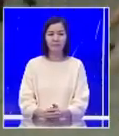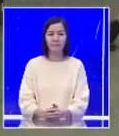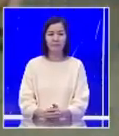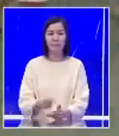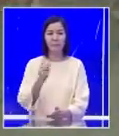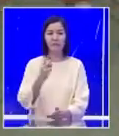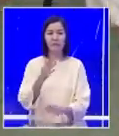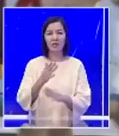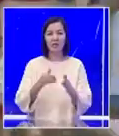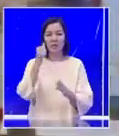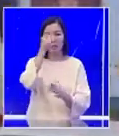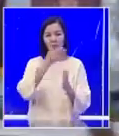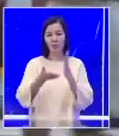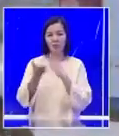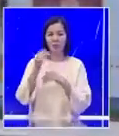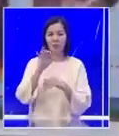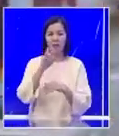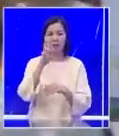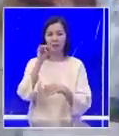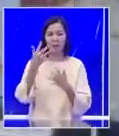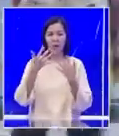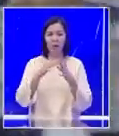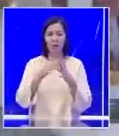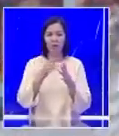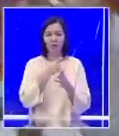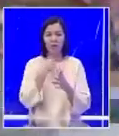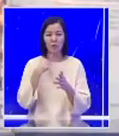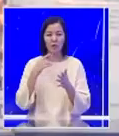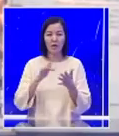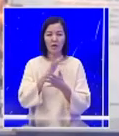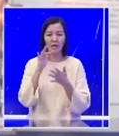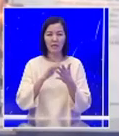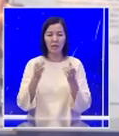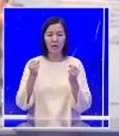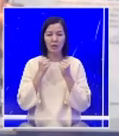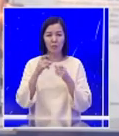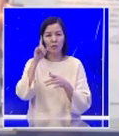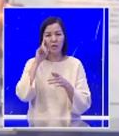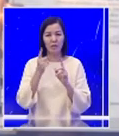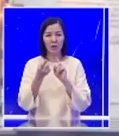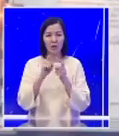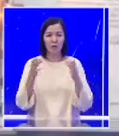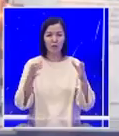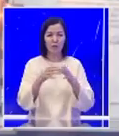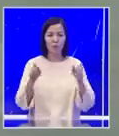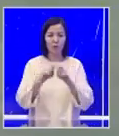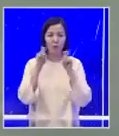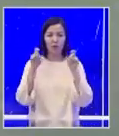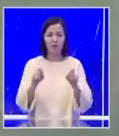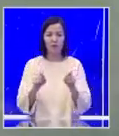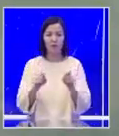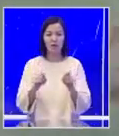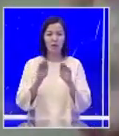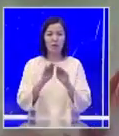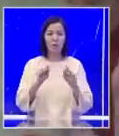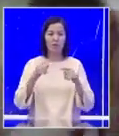Екі жарым жыл бұрын Еңбек ауылында Талдықорған қалалық балалар және жасөспірімдер спорт мектебінің қазақ күресі бойынша бөлімі ашылған. Осы уақыт ішінде жергілікті